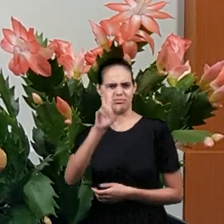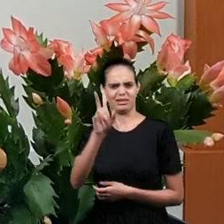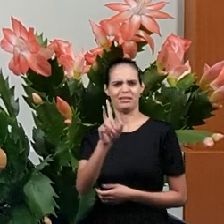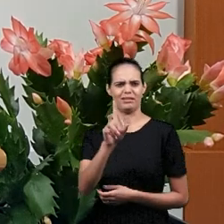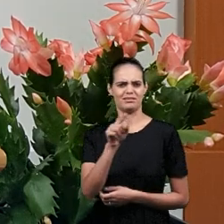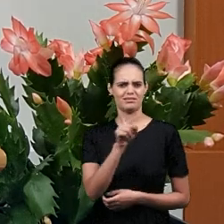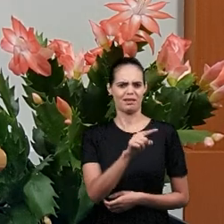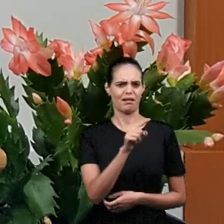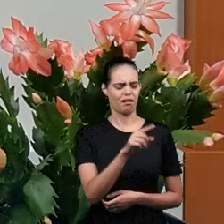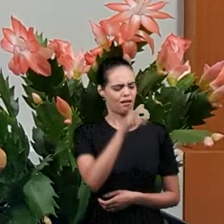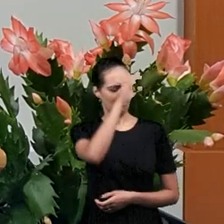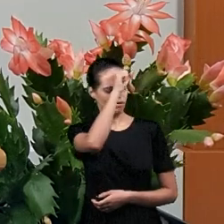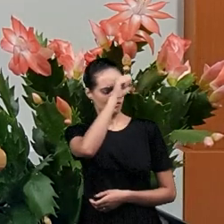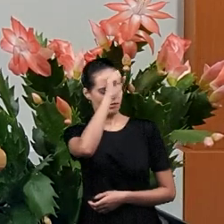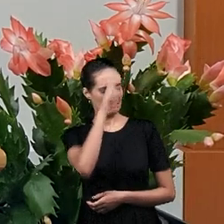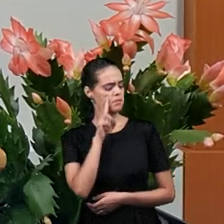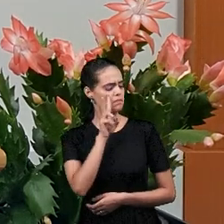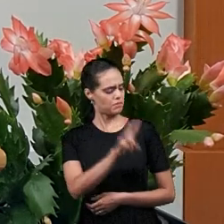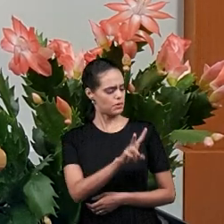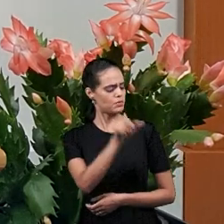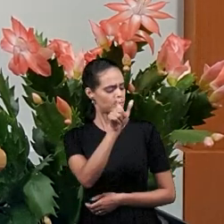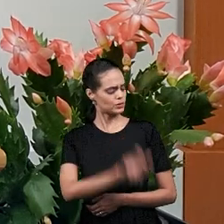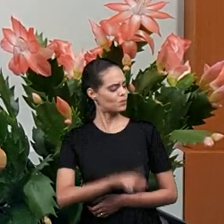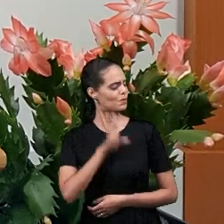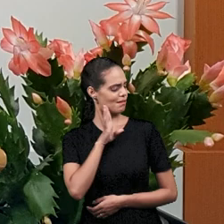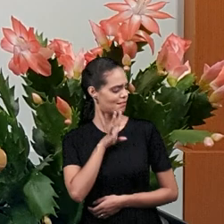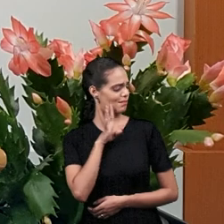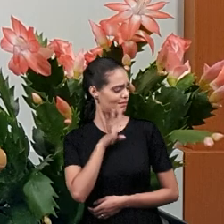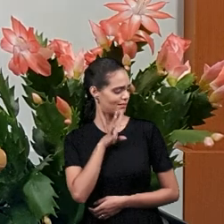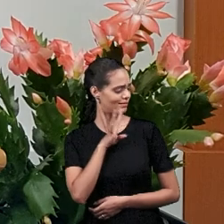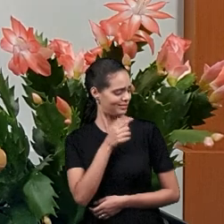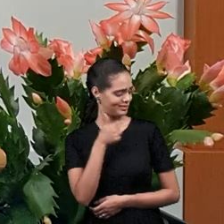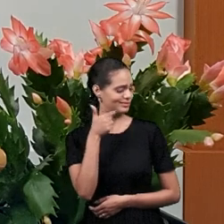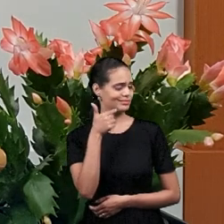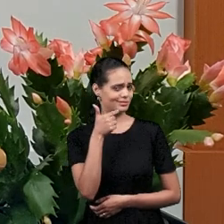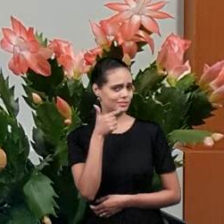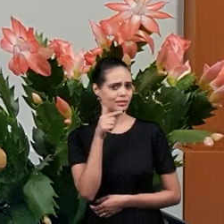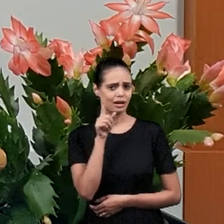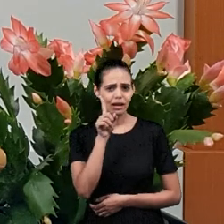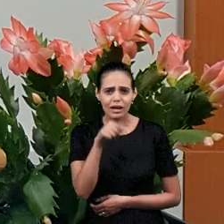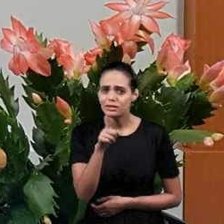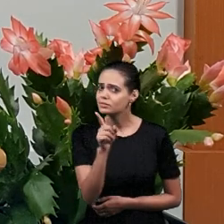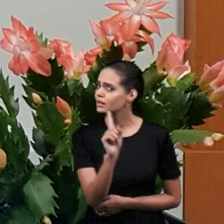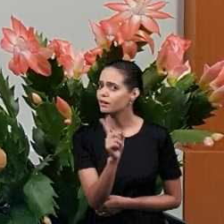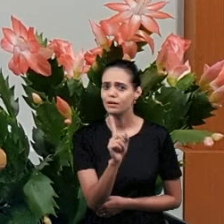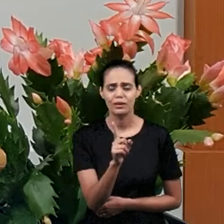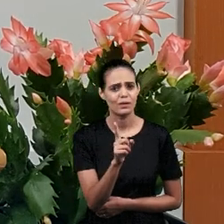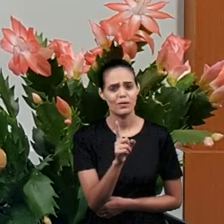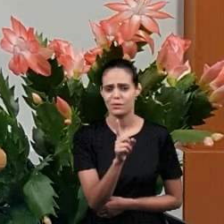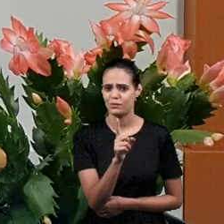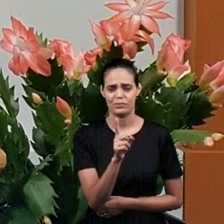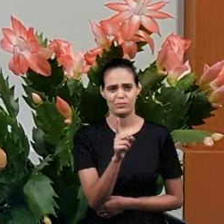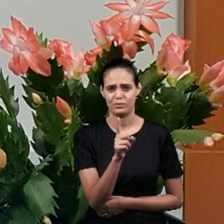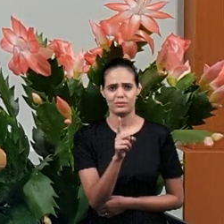Regardez bien, éloignez-vous de cela. Vous êtes éloignés, mais soyez